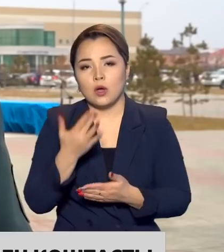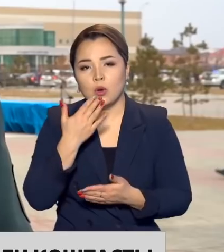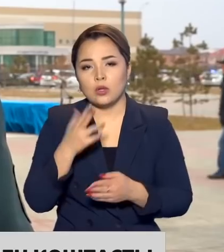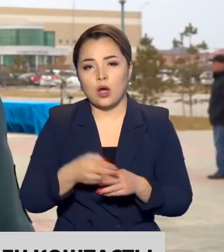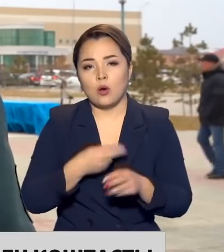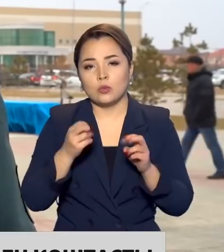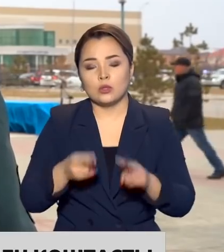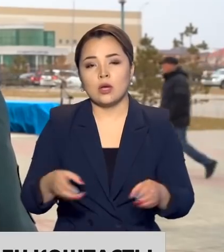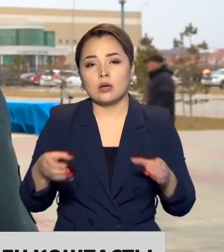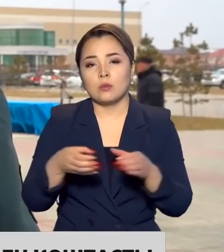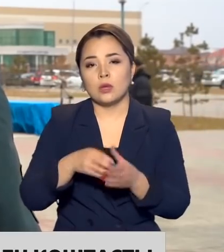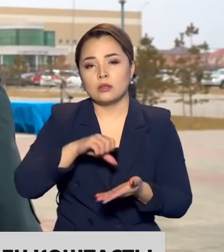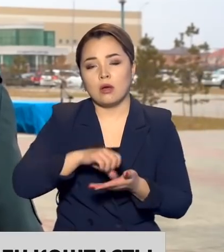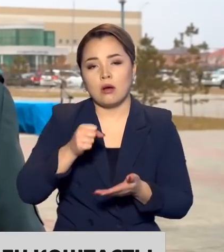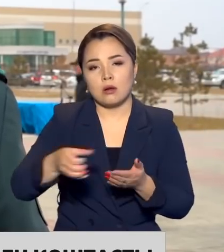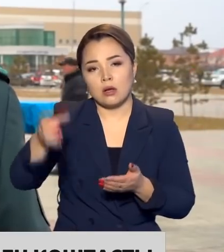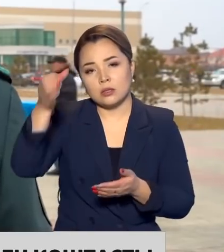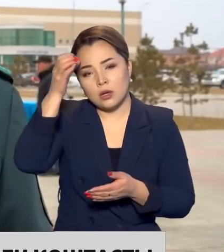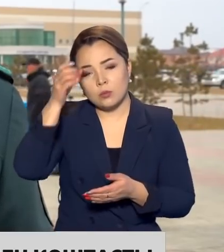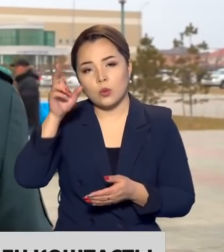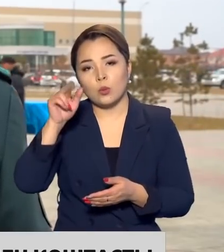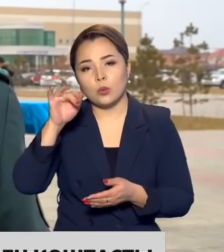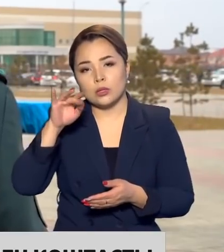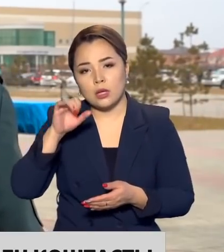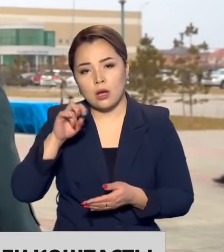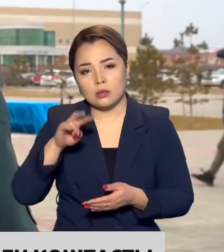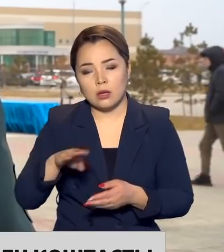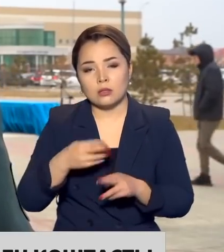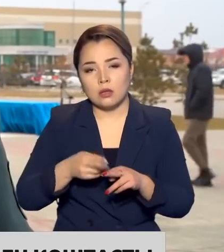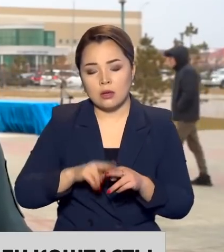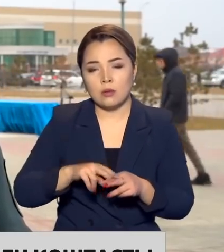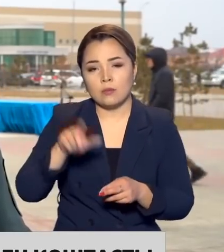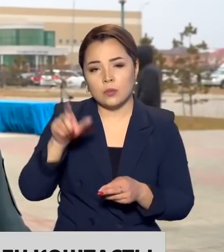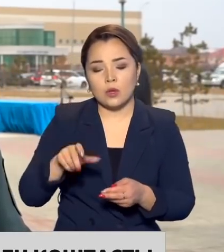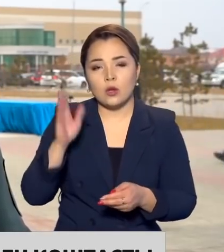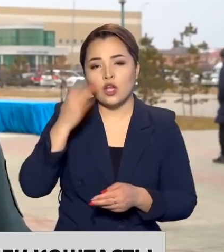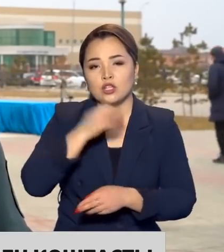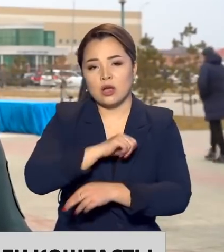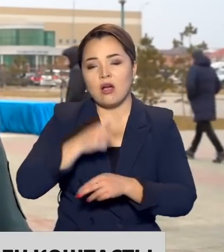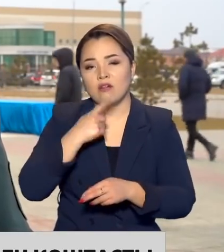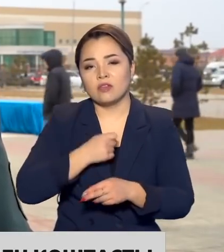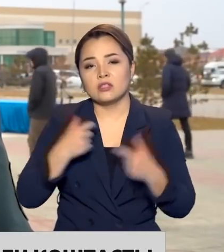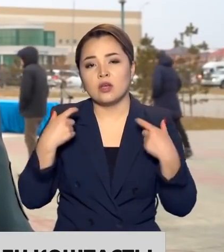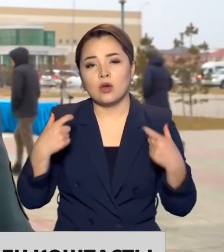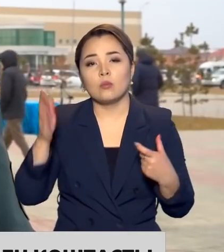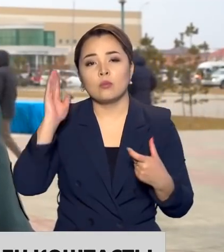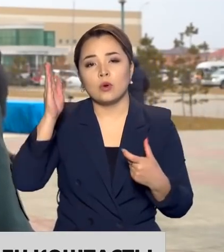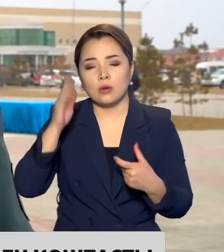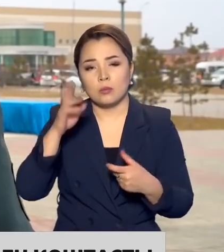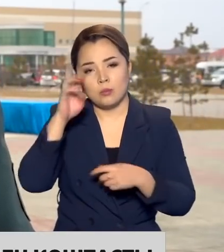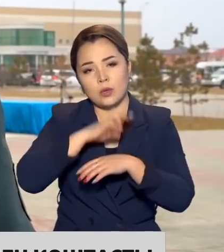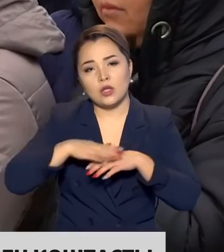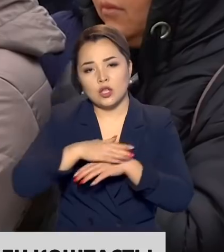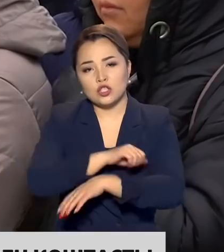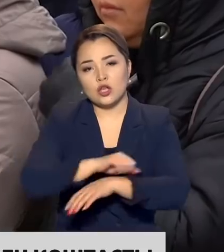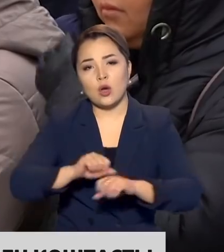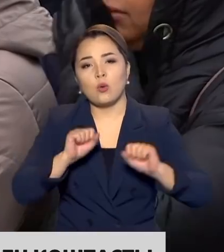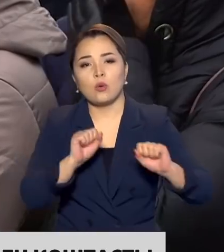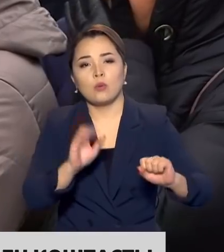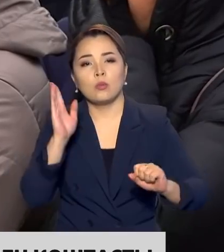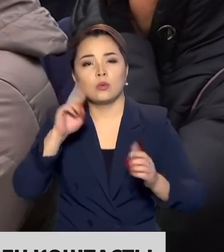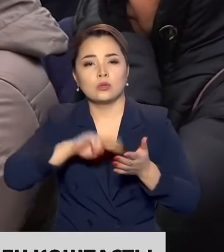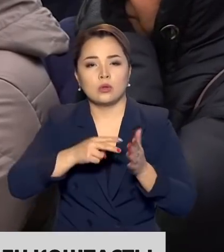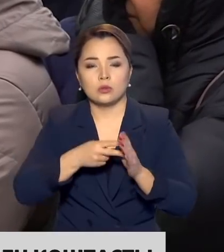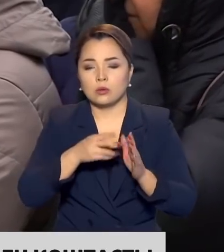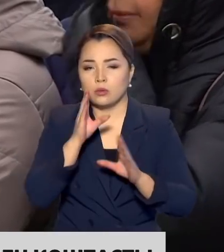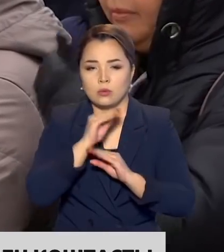Ұлттық қауіпсіздік комитеті академиясының курсанты Мейірхан Бітім. Ол болашақта шекара офицері болып, мемлекеттік шекараны қорғауды жоспарлаған еді. Мейірхан